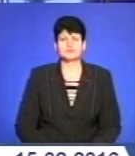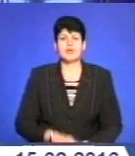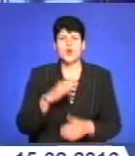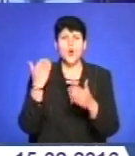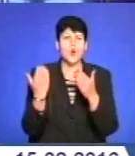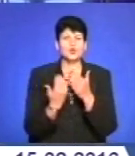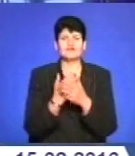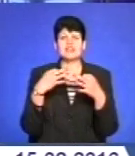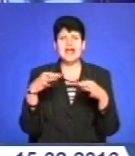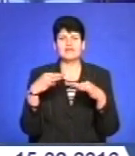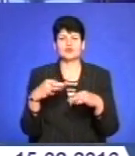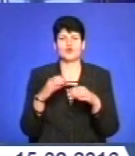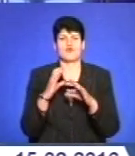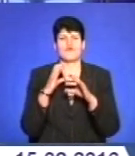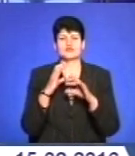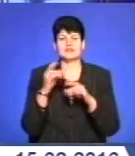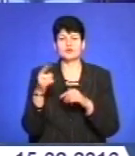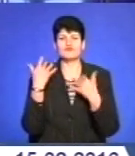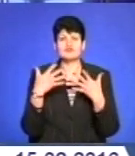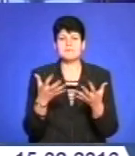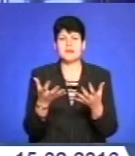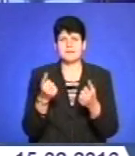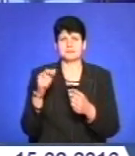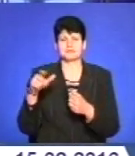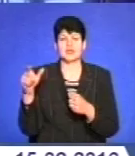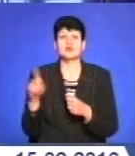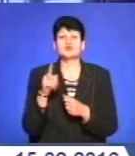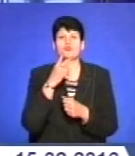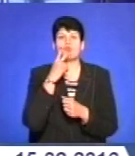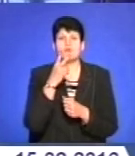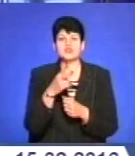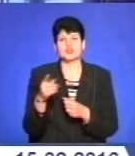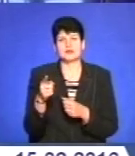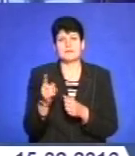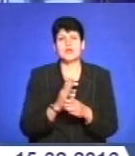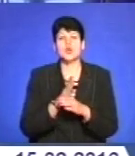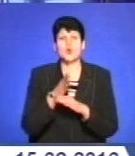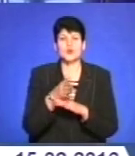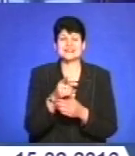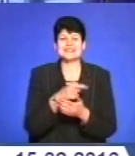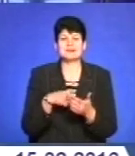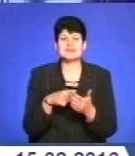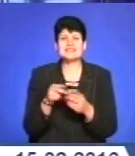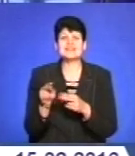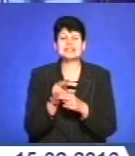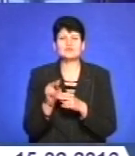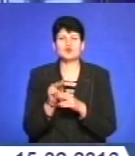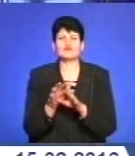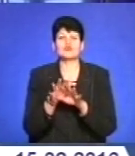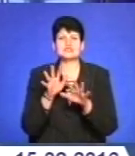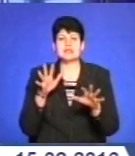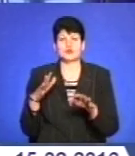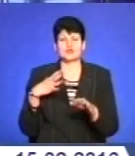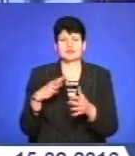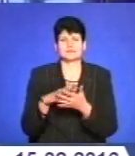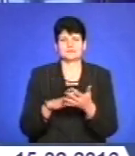Оновлений автовокзал в Тернополі вже приймає пасажирів. Що побачать тернополяни, а також гості міста у відремонтованому залі очікування, про